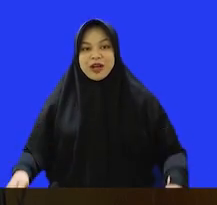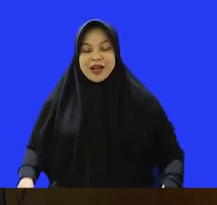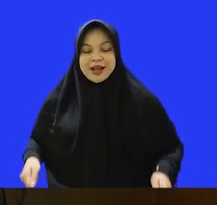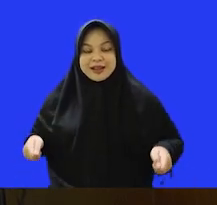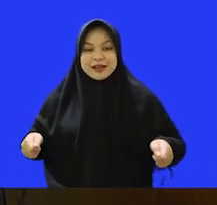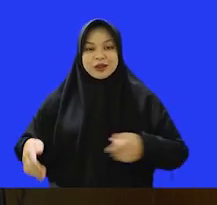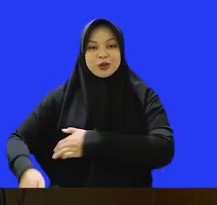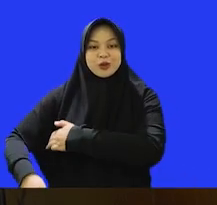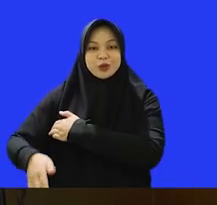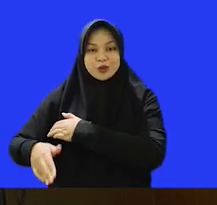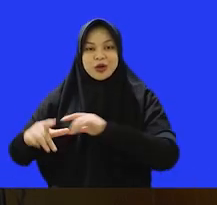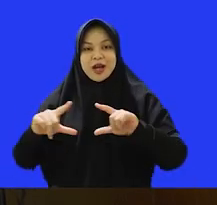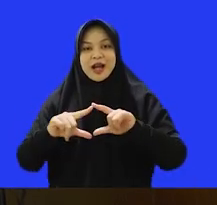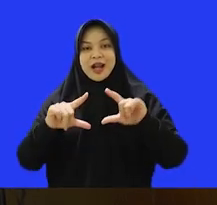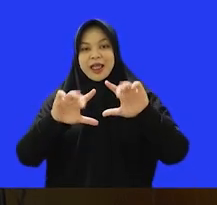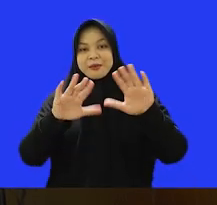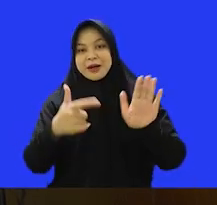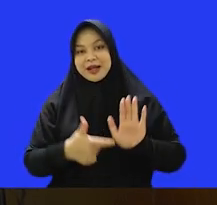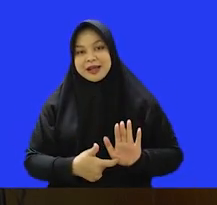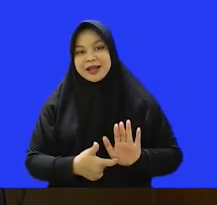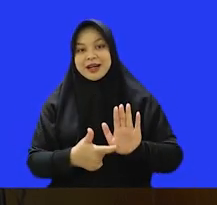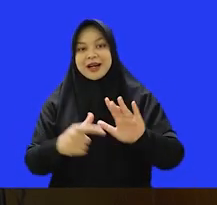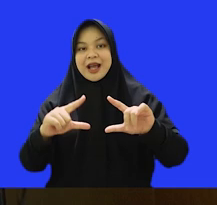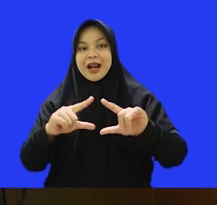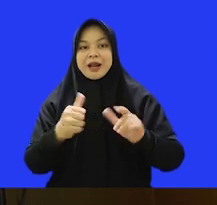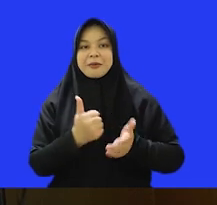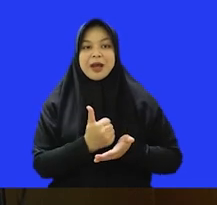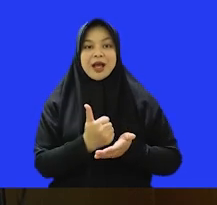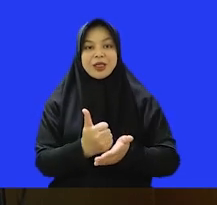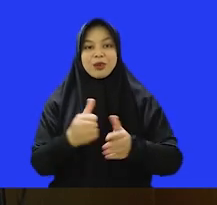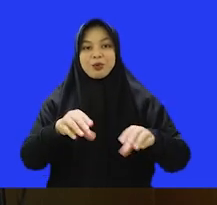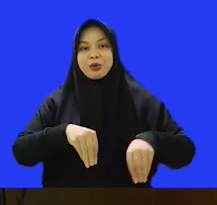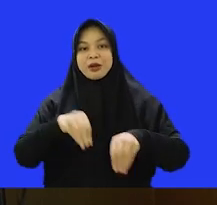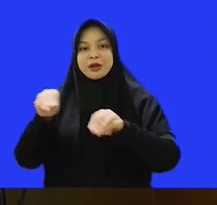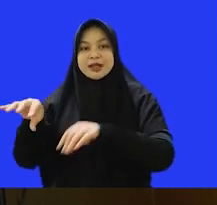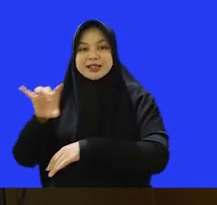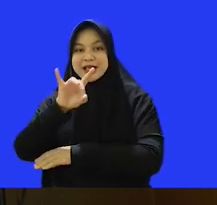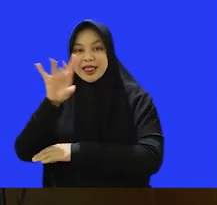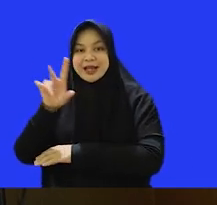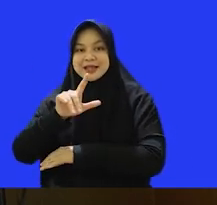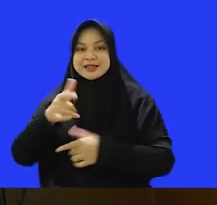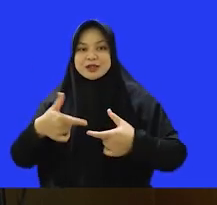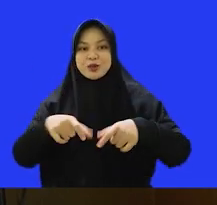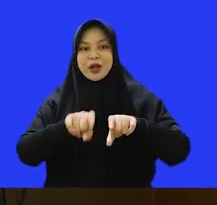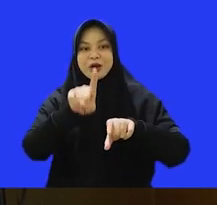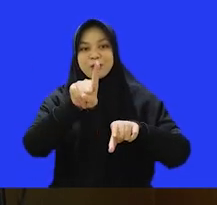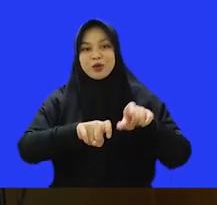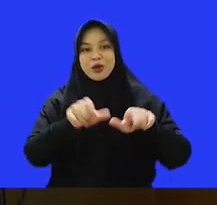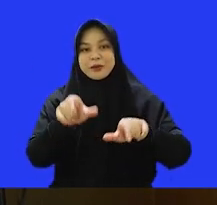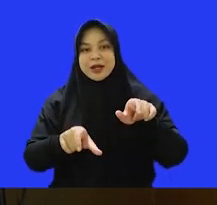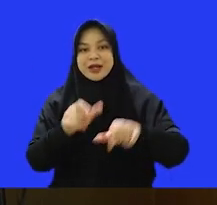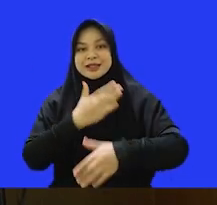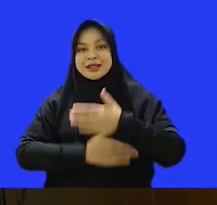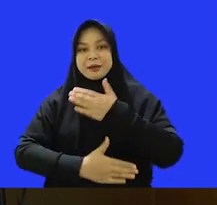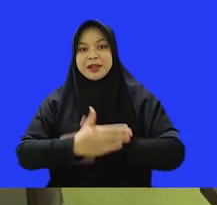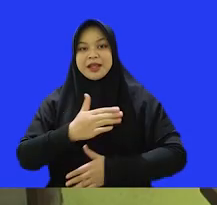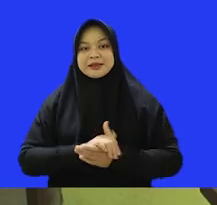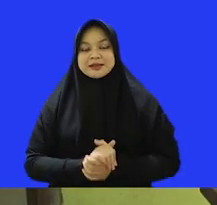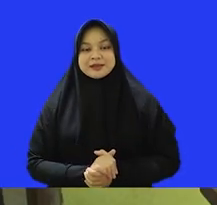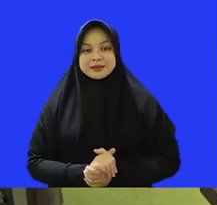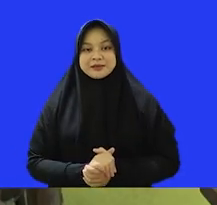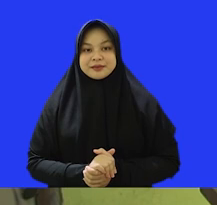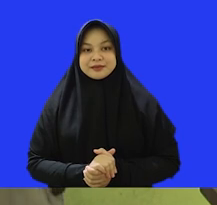kruk, alat peraga, tempat tidur beroda, dan alat bantu mobilitas lain sesuai dengan kebutuhan penyandang disabilitas.